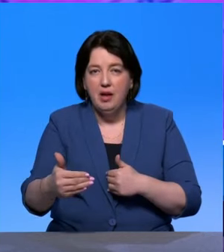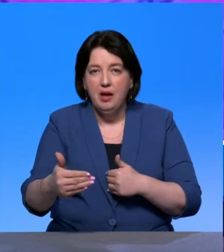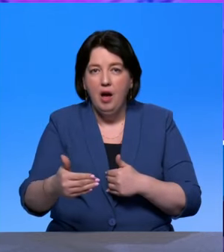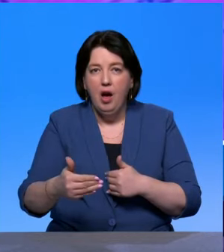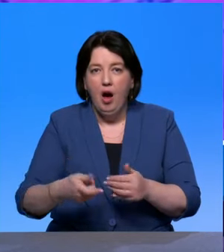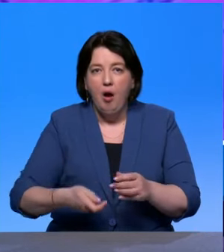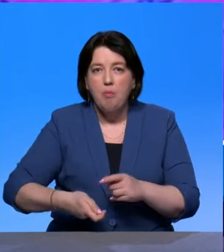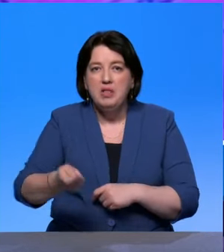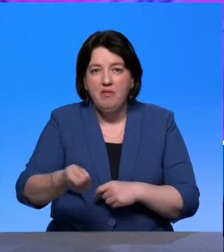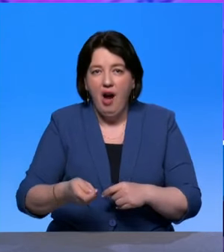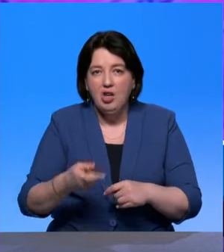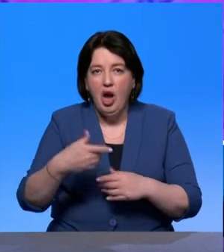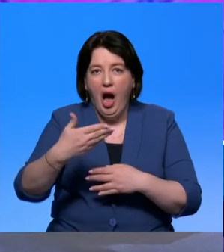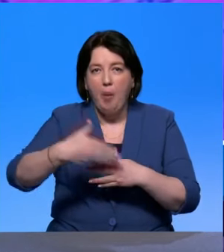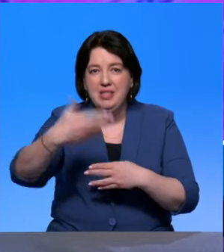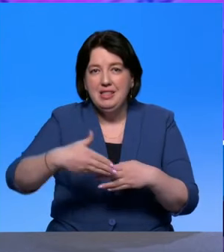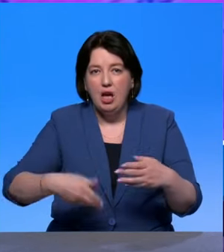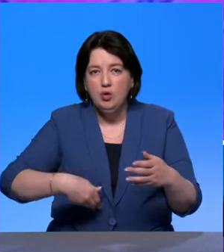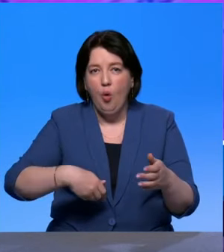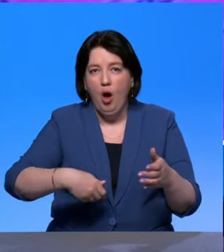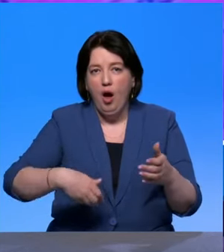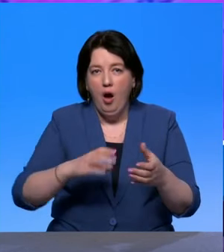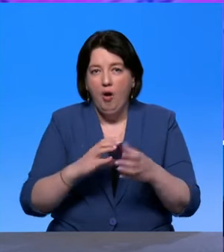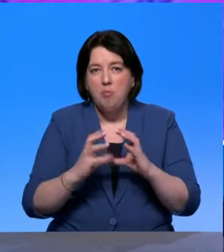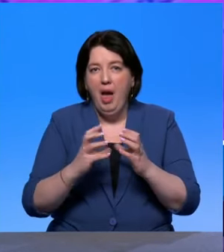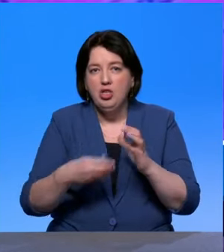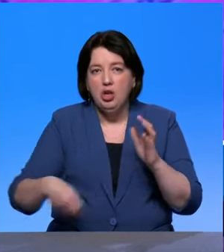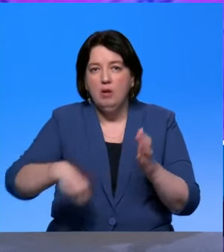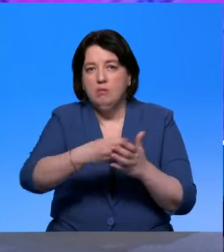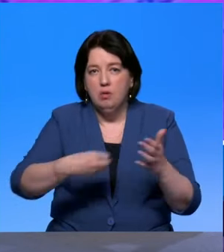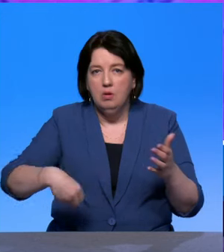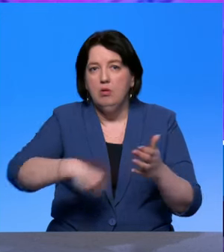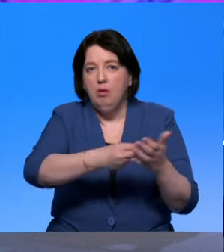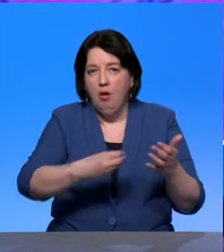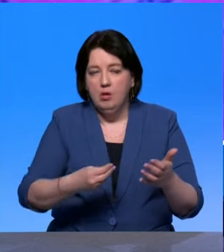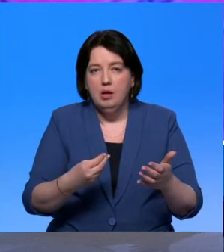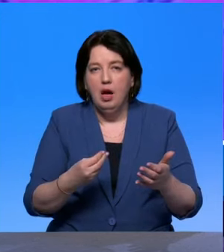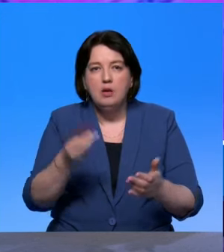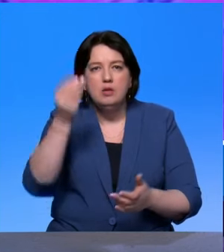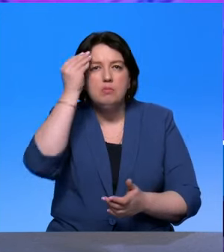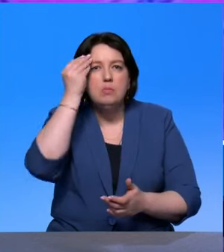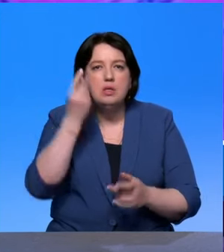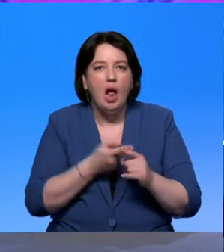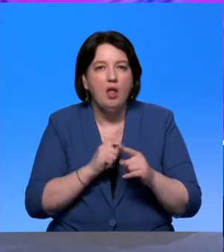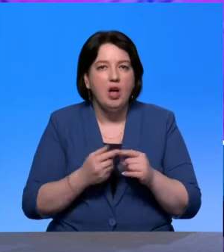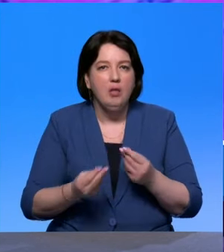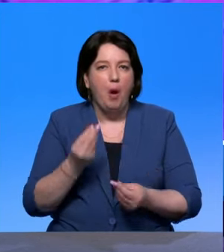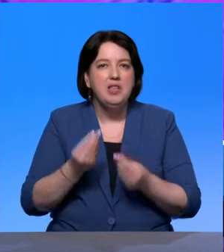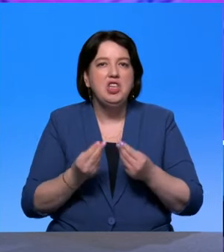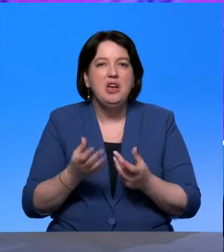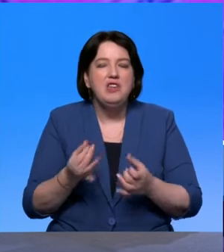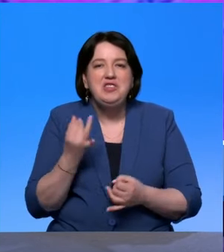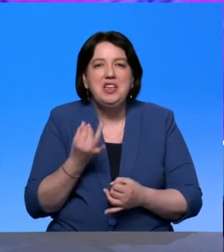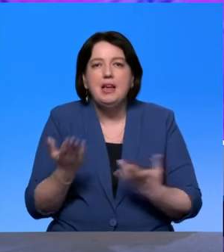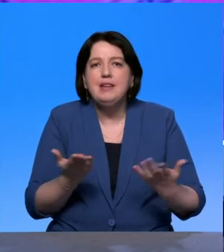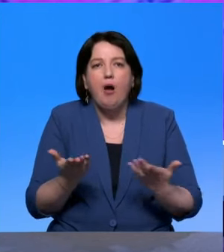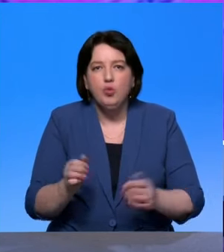бьешь об стеночку мячиком, да, он возвращается. Ну какой в этом интерес? Я не понимаю,